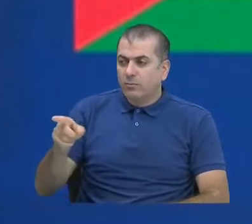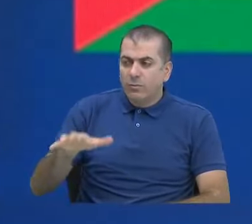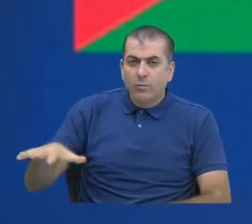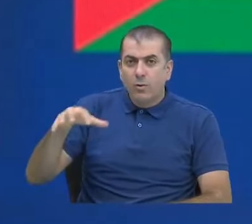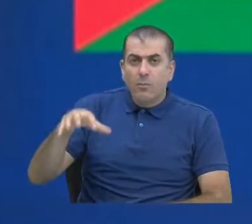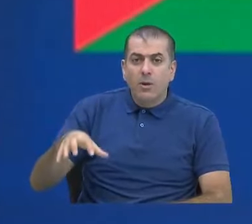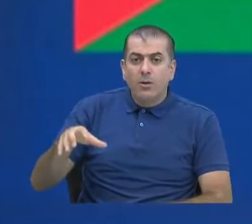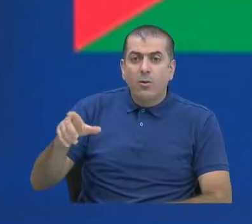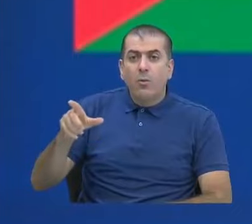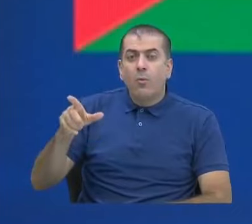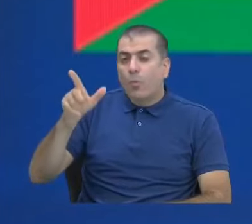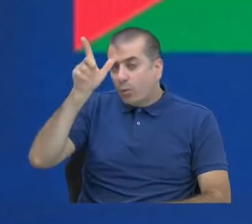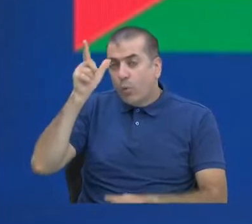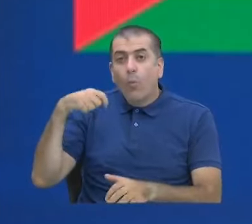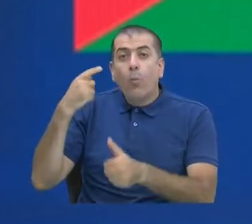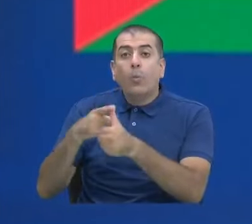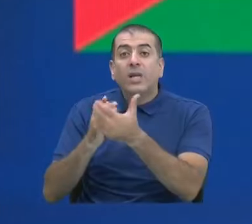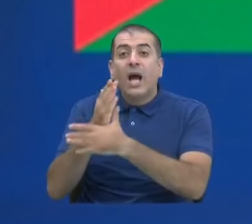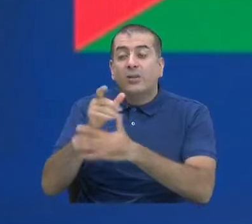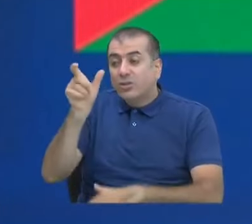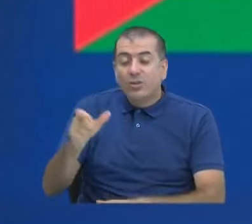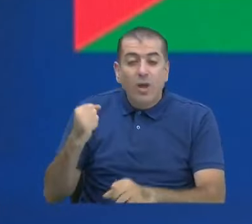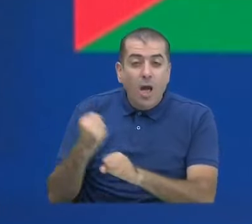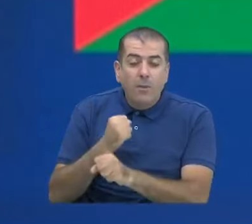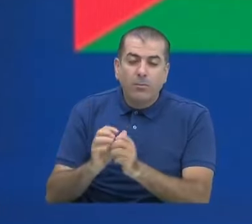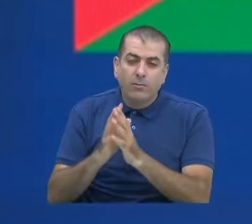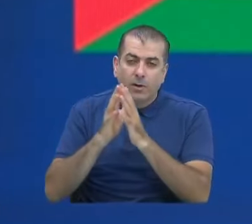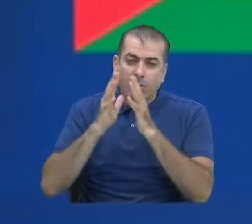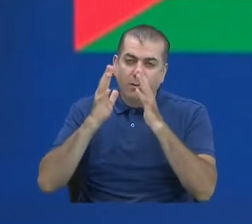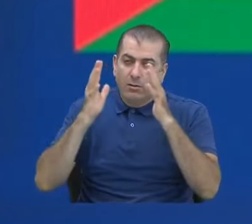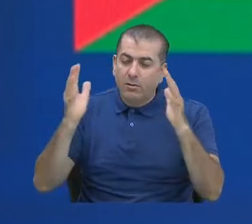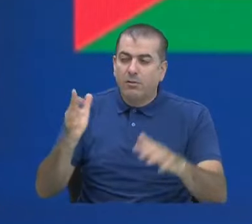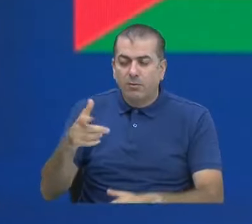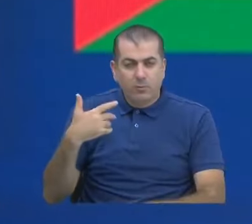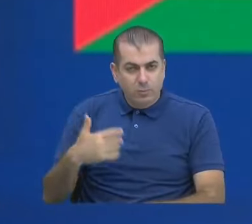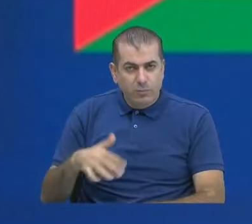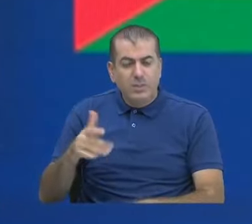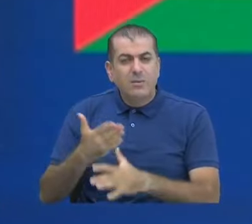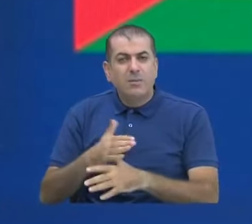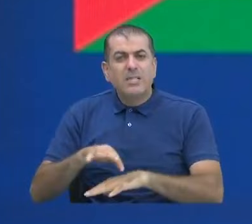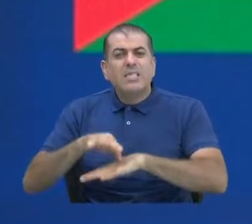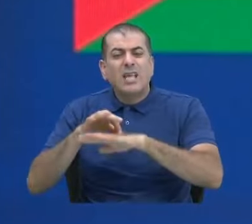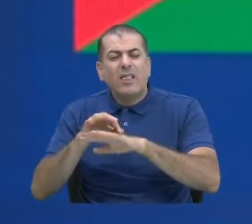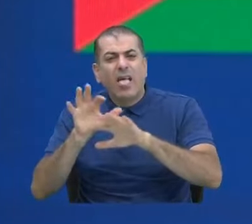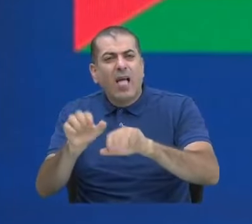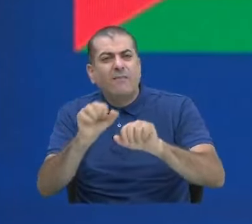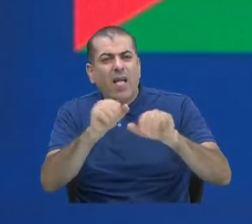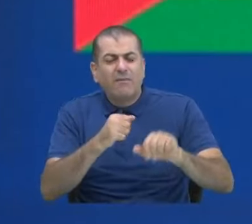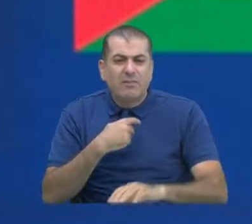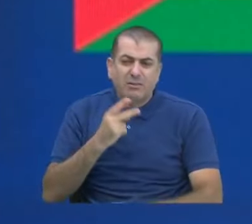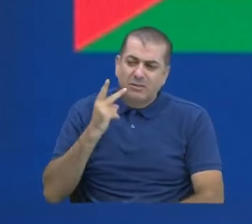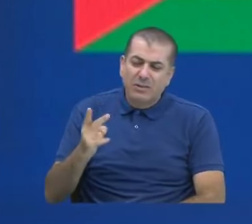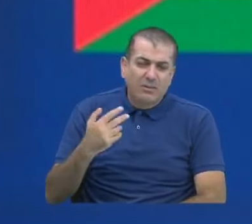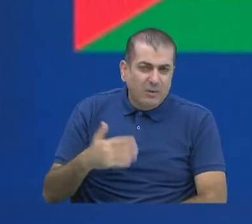يا معالي الوزير ولجهود الاردن الاستثنائيه في هذا الشان جهودكم الانسانيه ايضا وتعاونكم